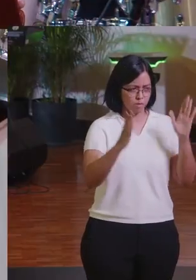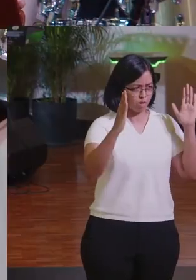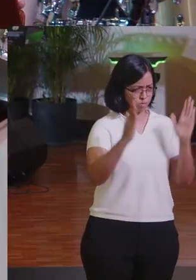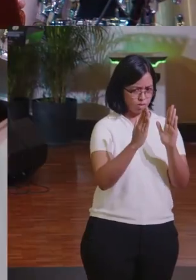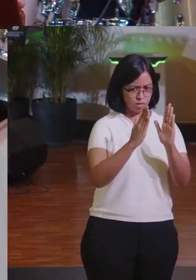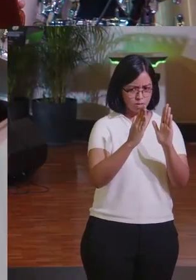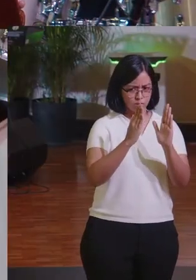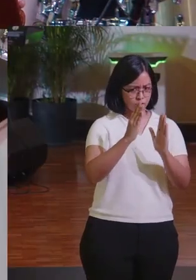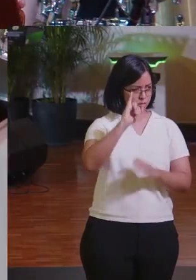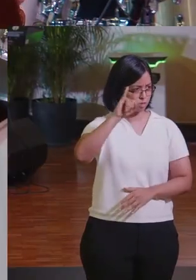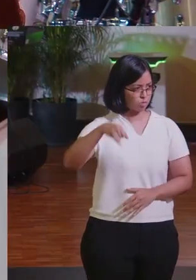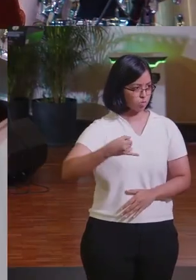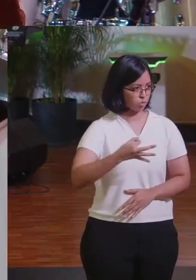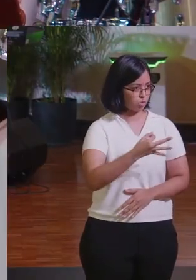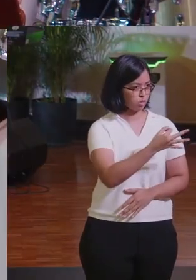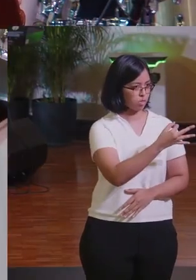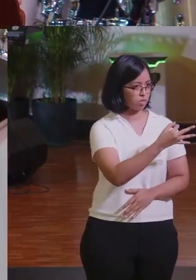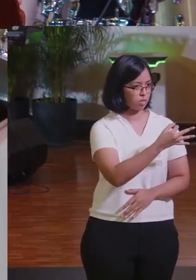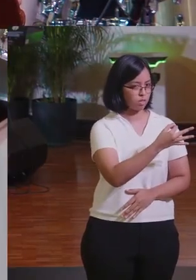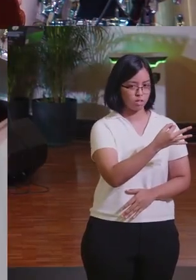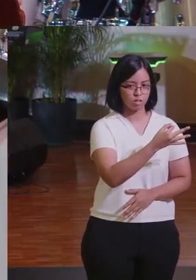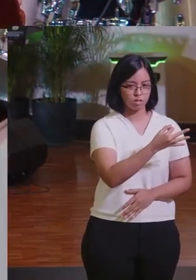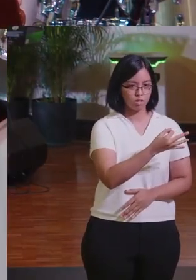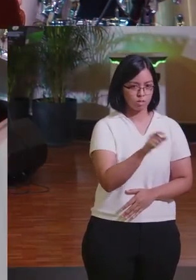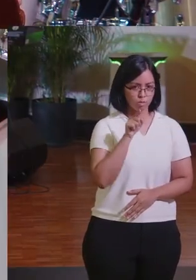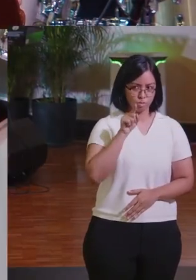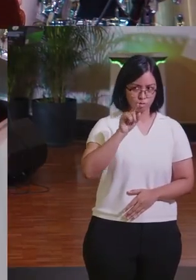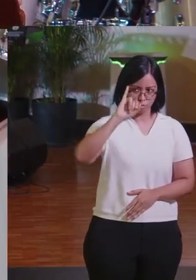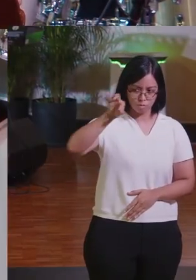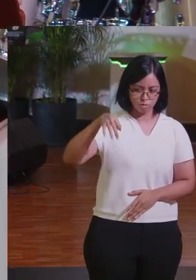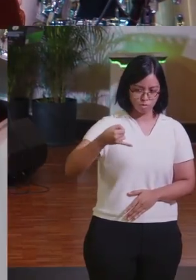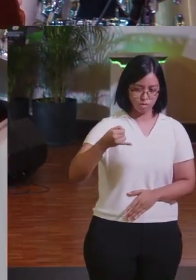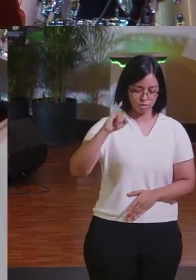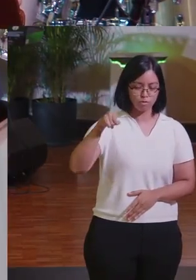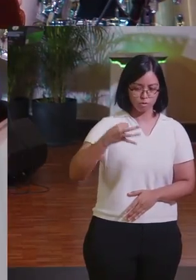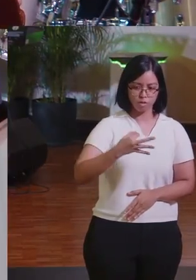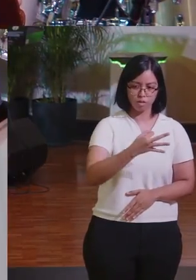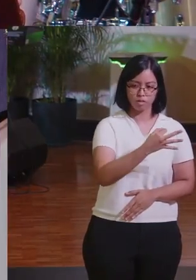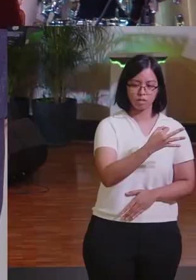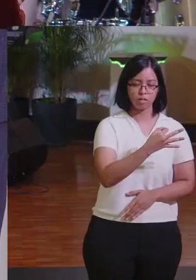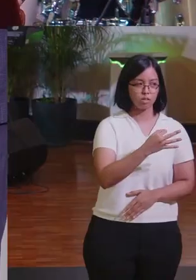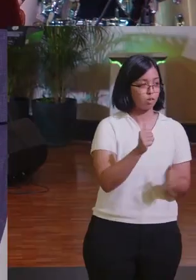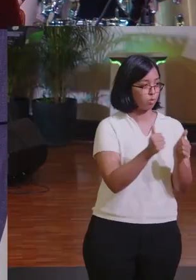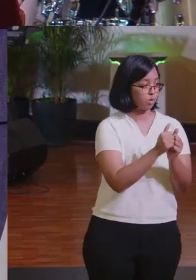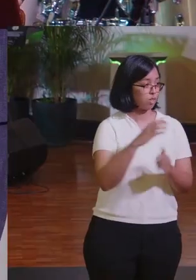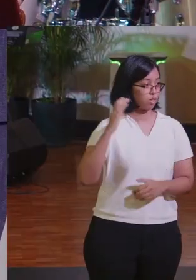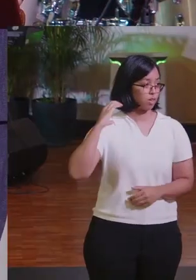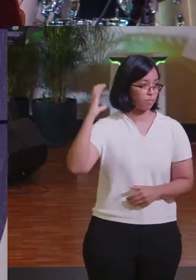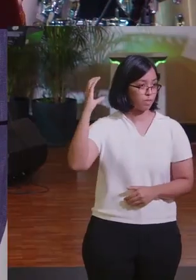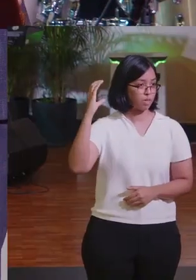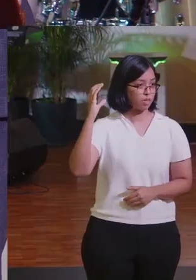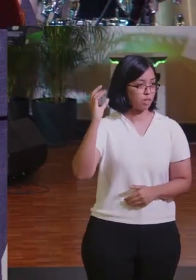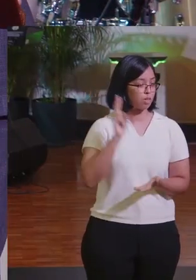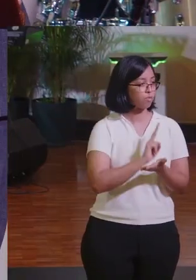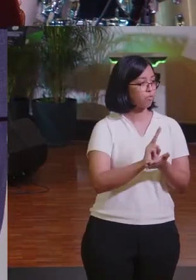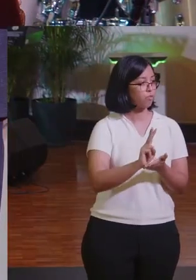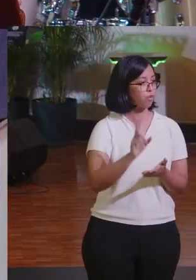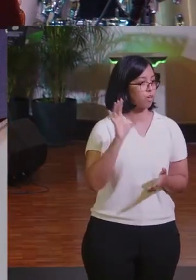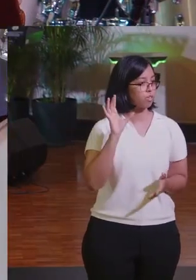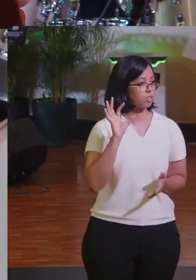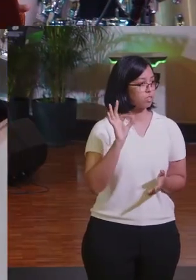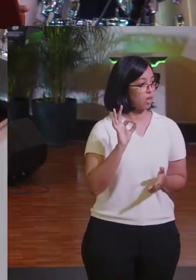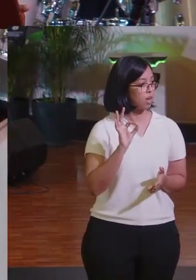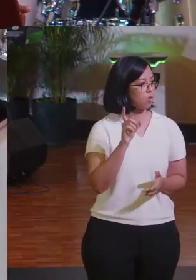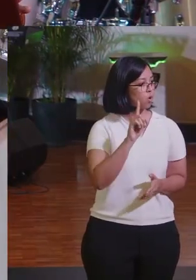paghaharap. Si Jonah, hinarap siya ng mga tripulante kasama ang kapitan. Yung sa verse 9, anong nangyari? Doon naman